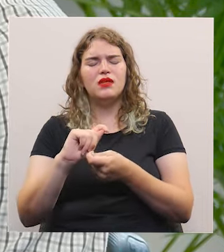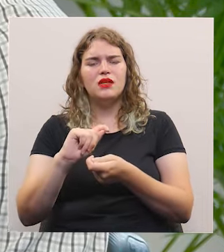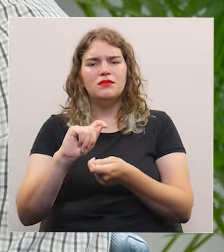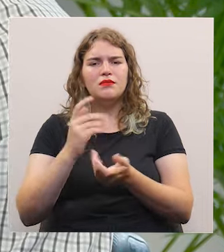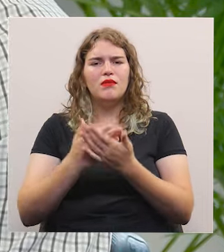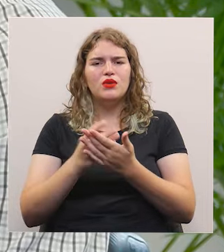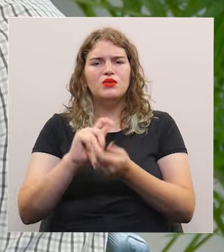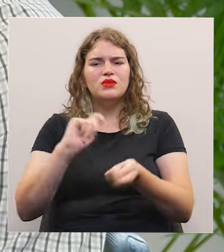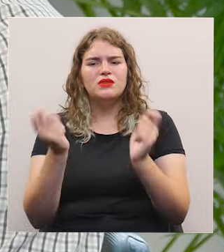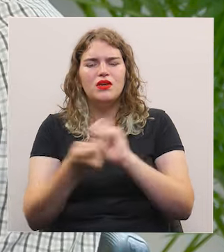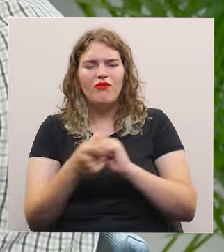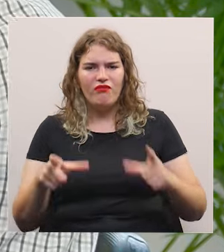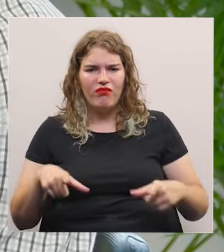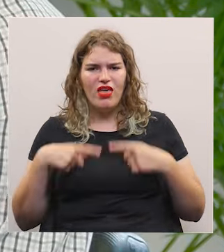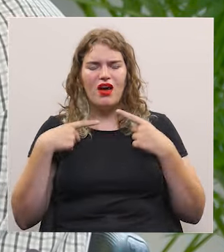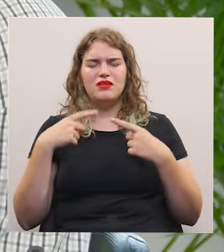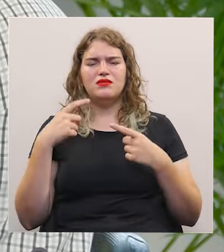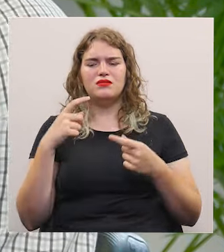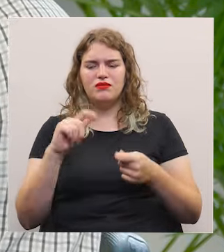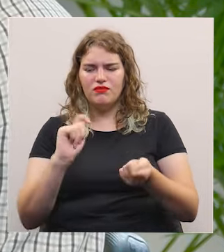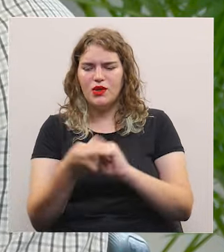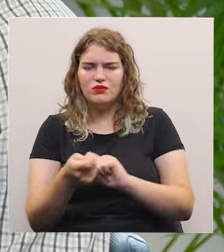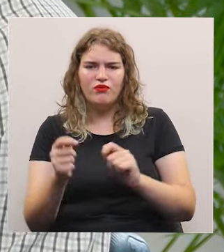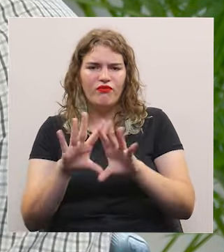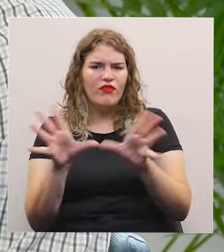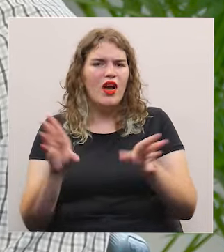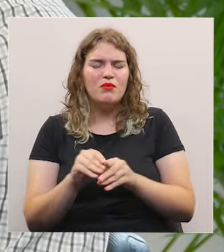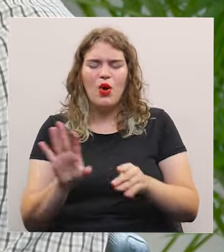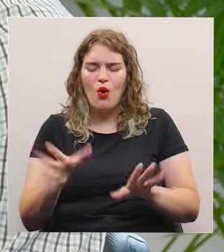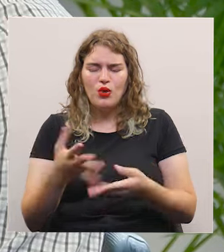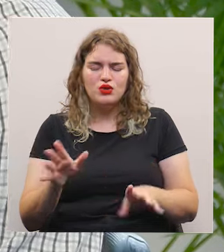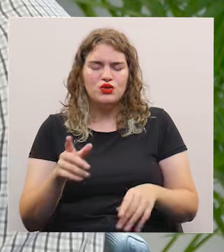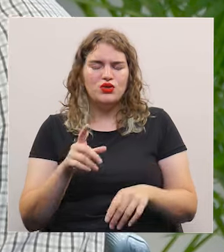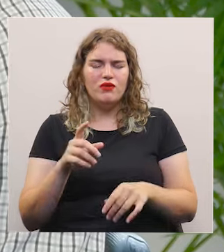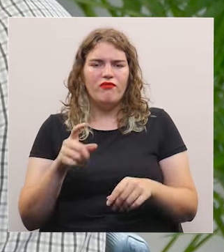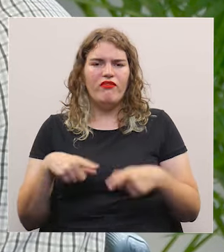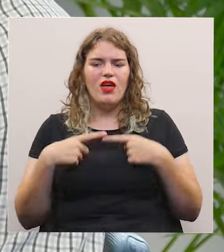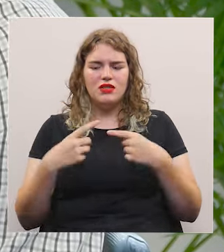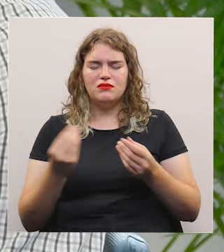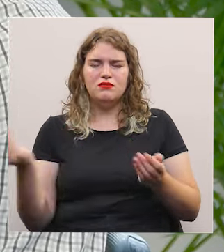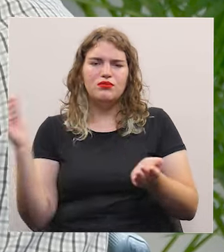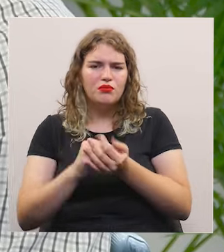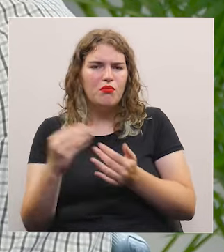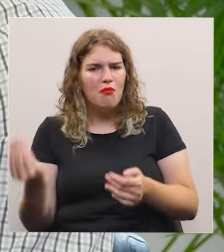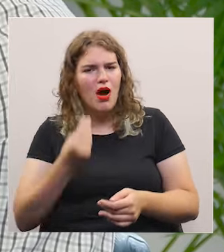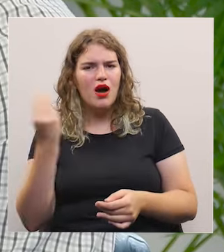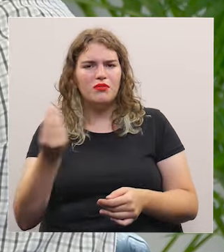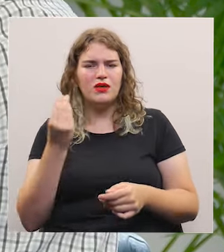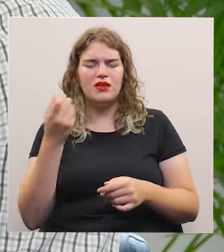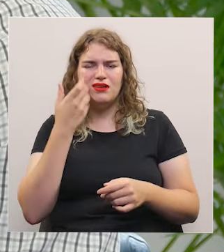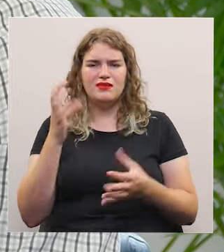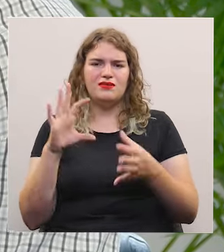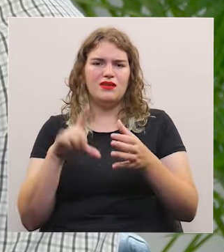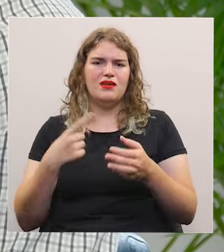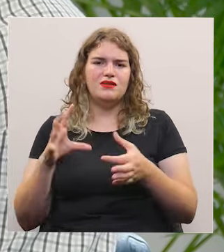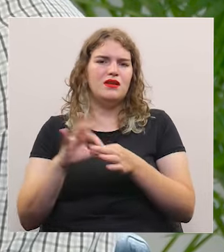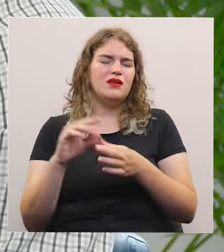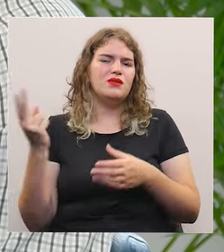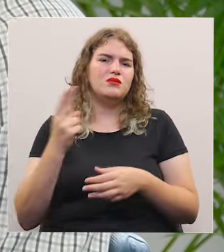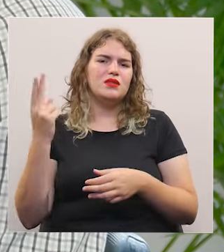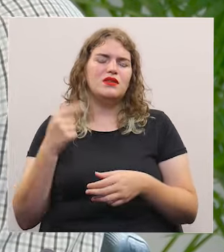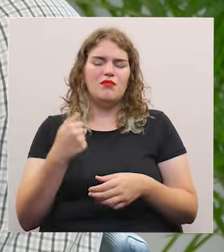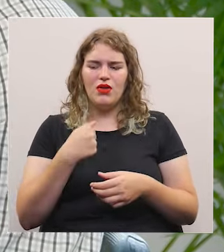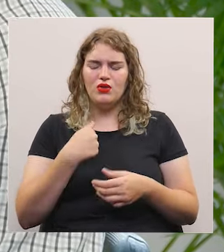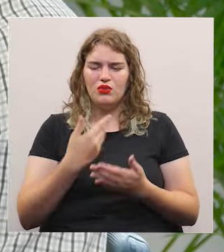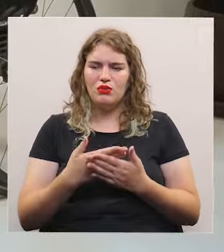Îi transformă viața, îi transformă familia și îi transformă orice aspect al vieții lui, îl îmbunătățește pe deplin, pe